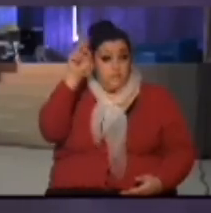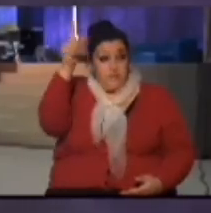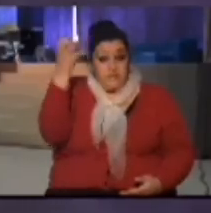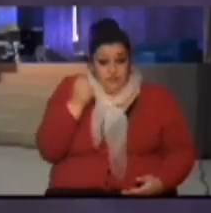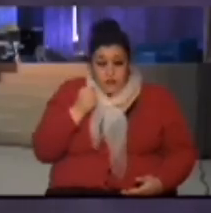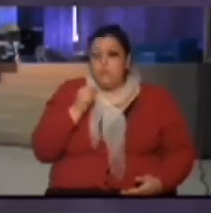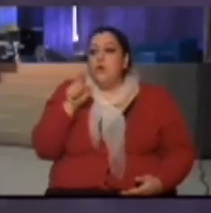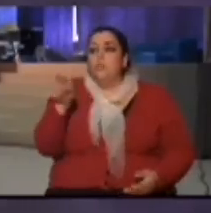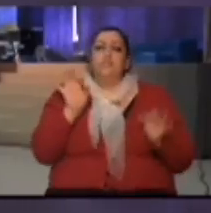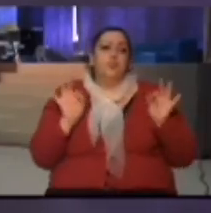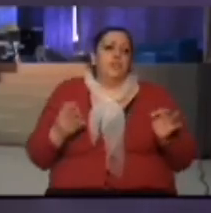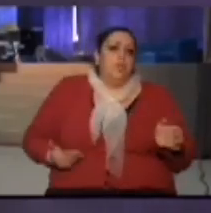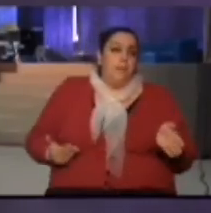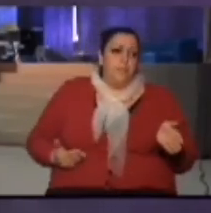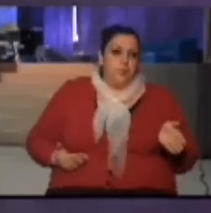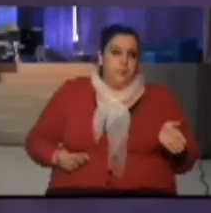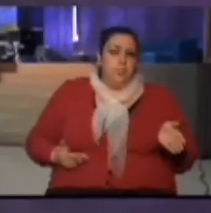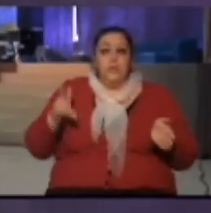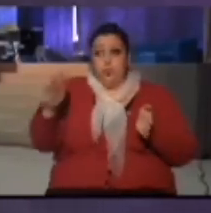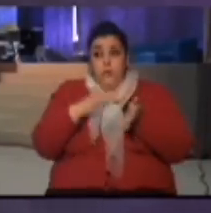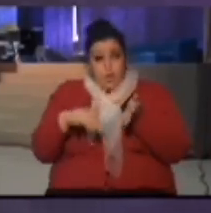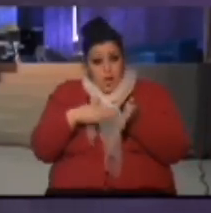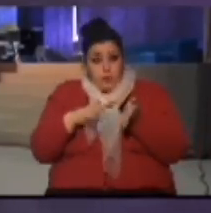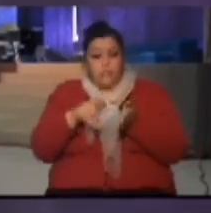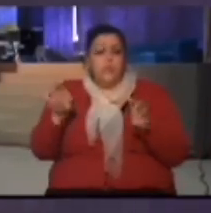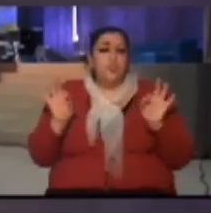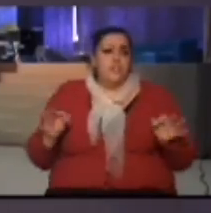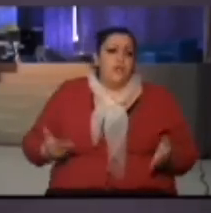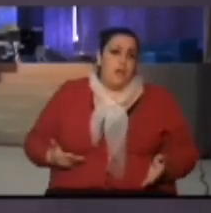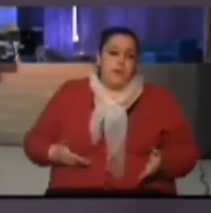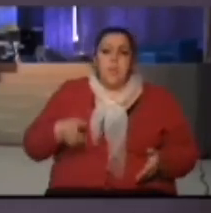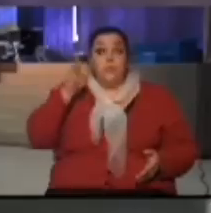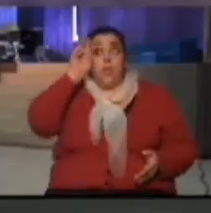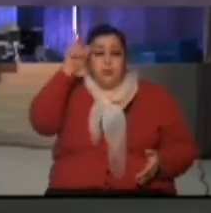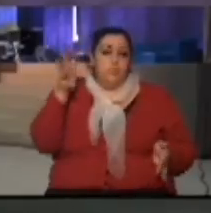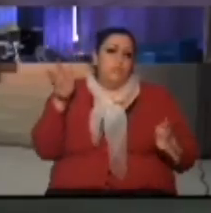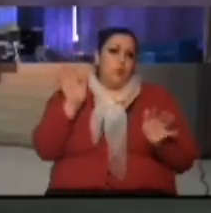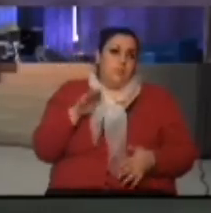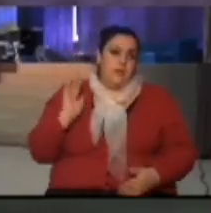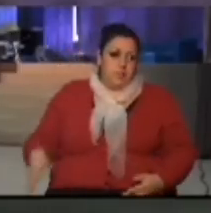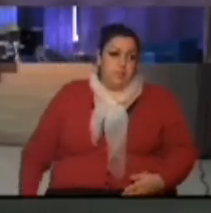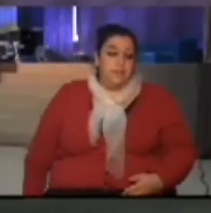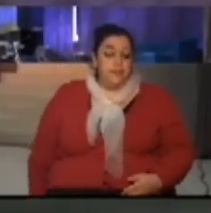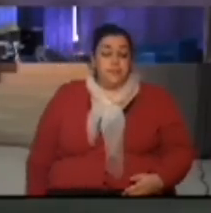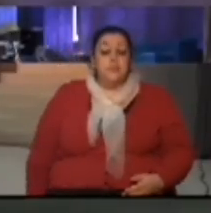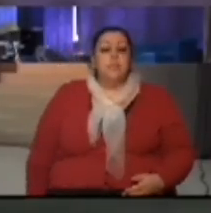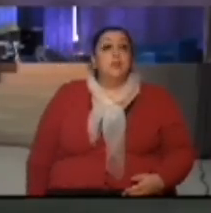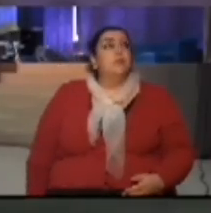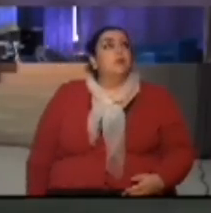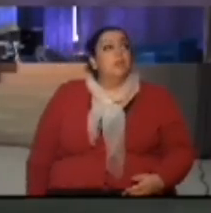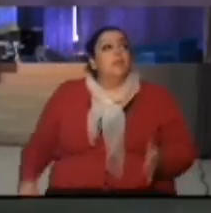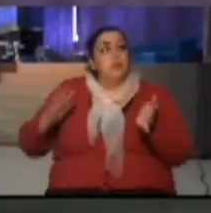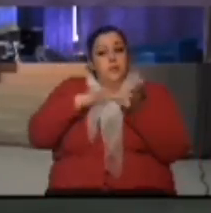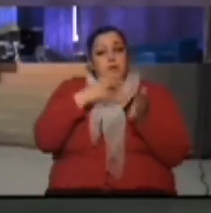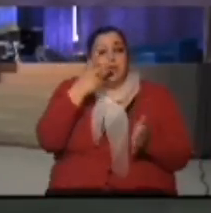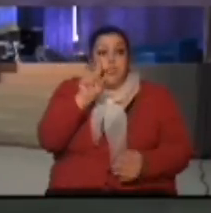արել, դու շարունակիր ճիշտ անել ու դու տիրոջից օրհնված կլինես։ Հալելույա։ Շարունակություն, 21-րդ